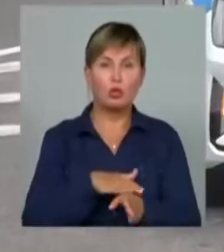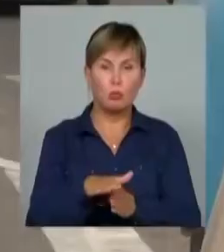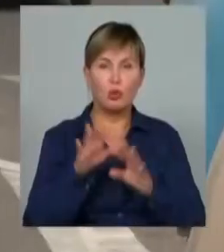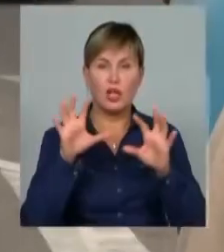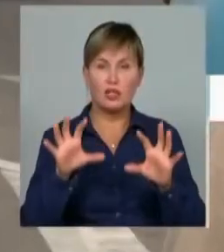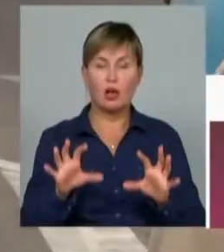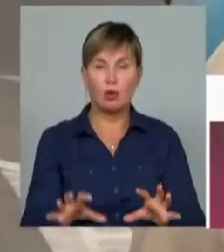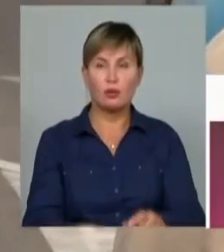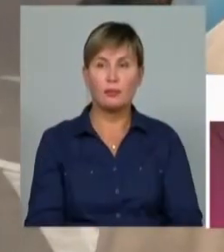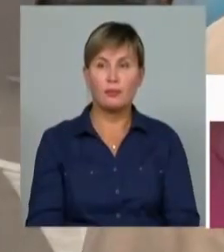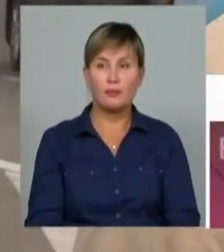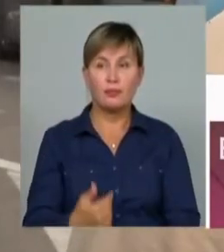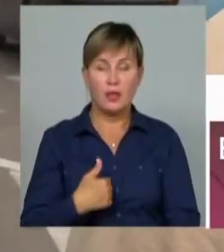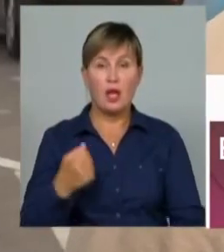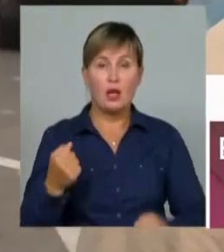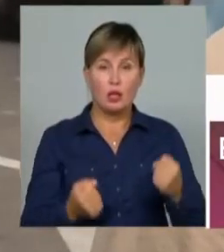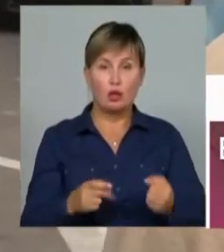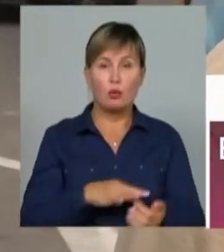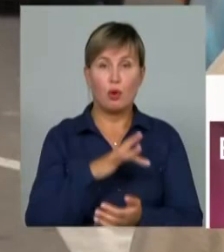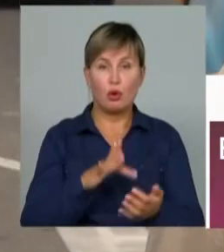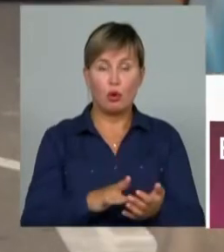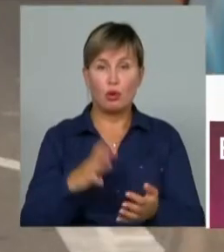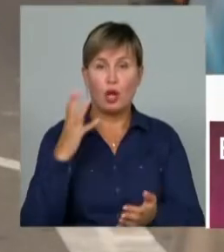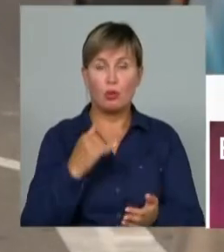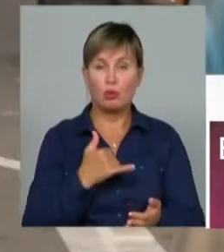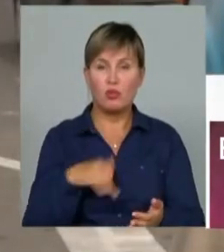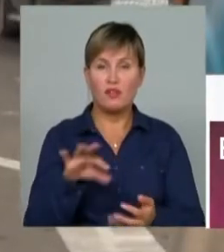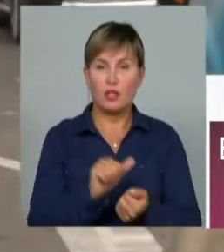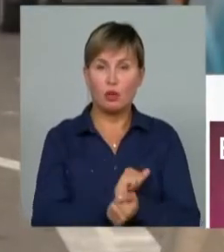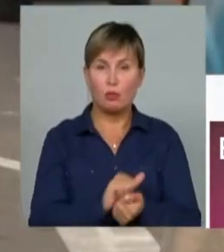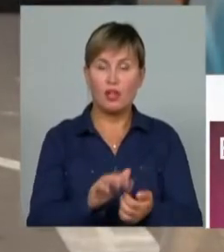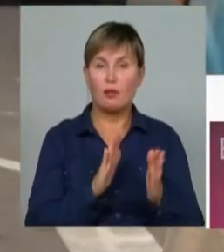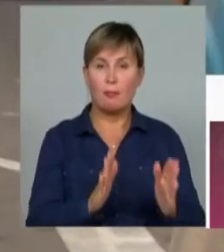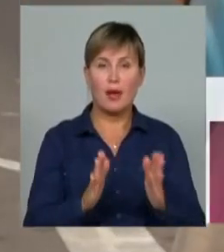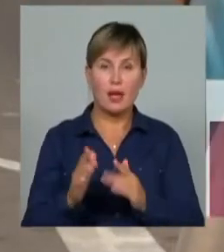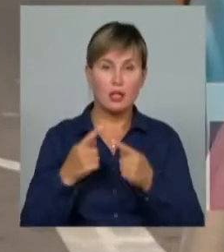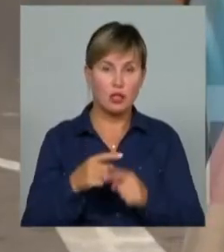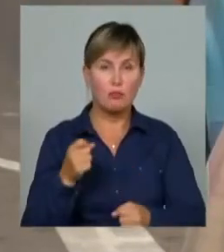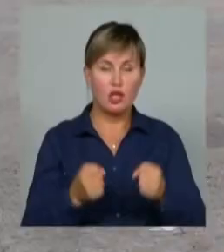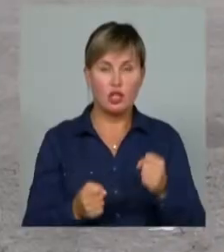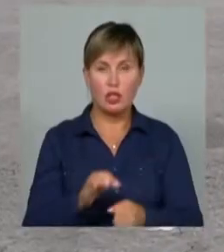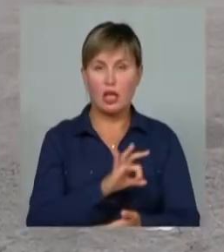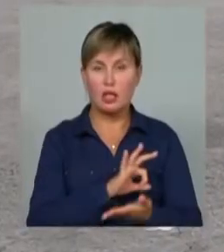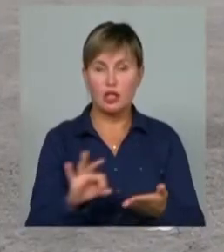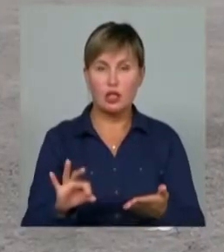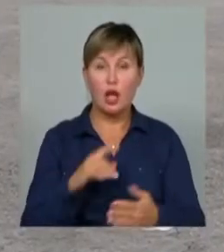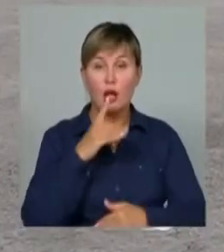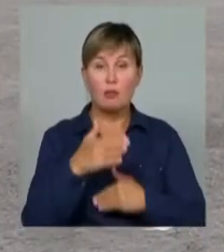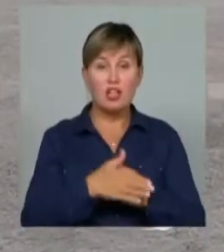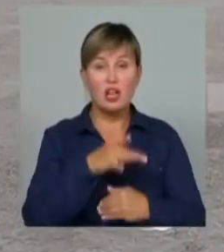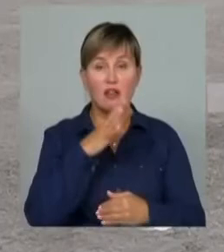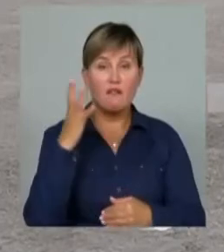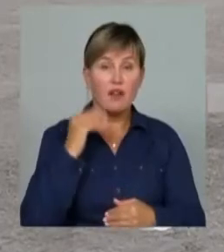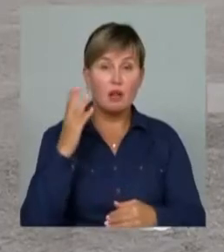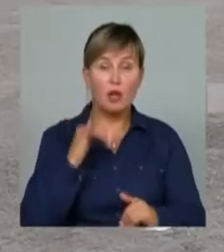закон. Я езжу по городу Алматы. У меня все документы в порядке. Техническое состояние машины отличное. В ближайшее время в